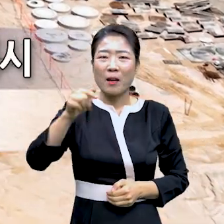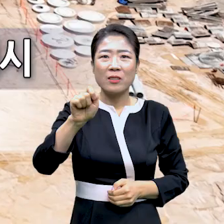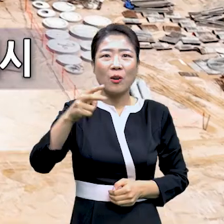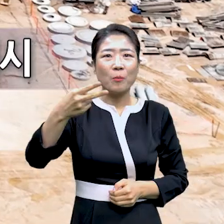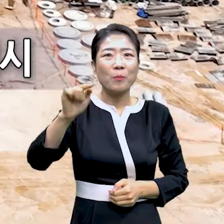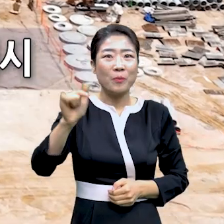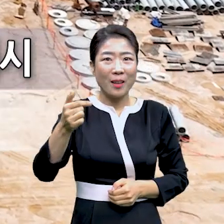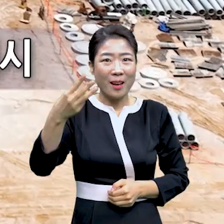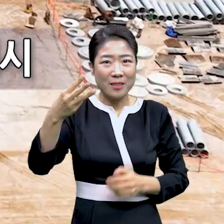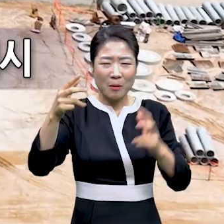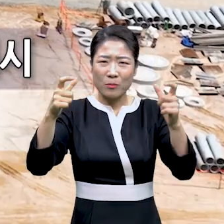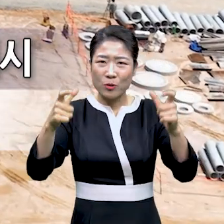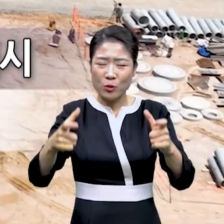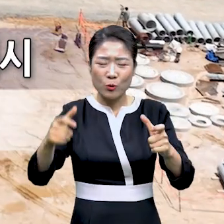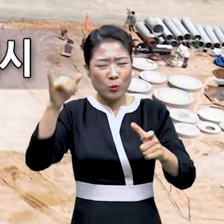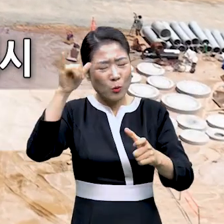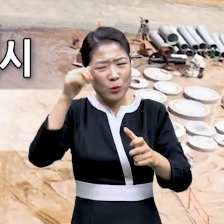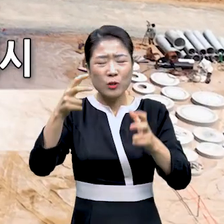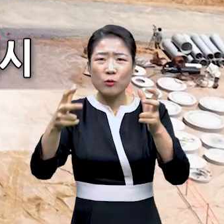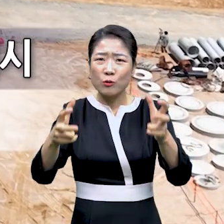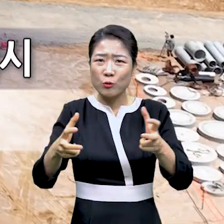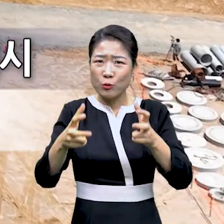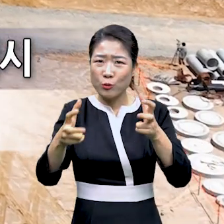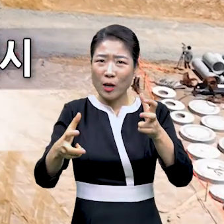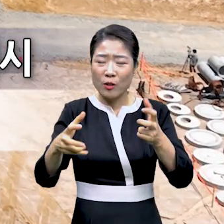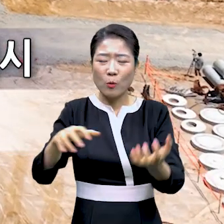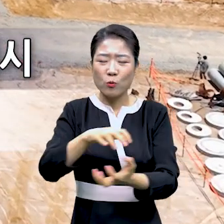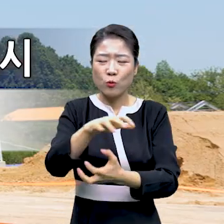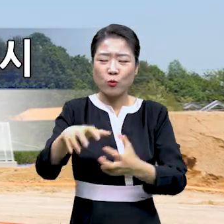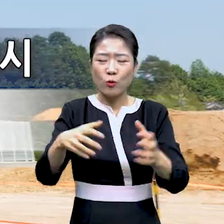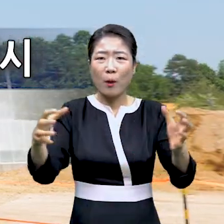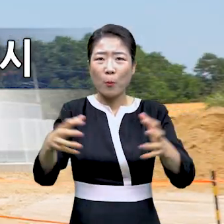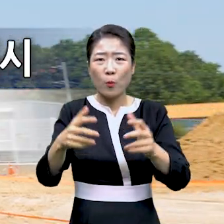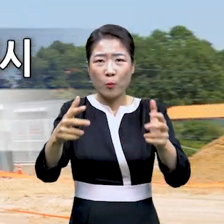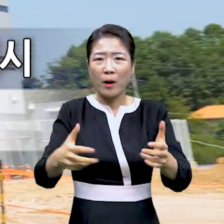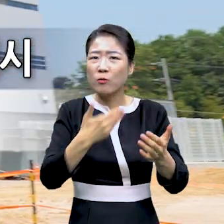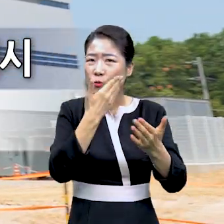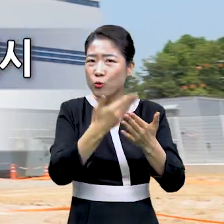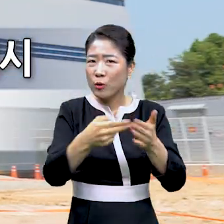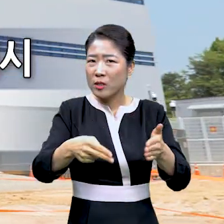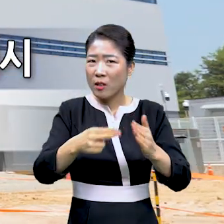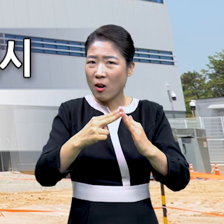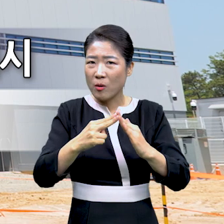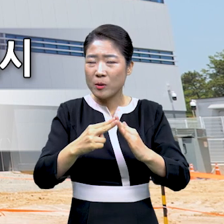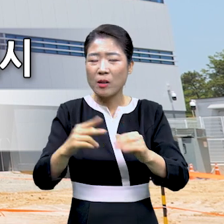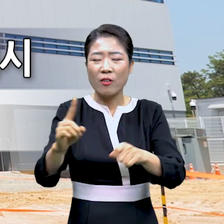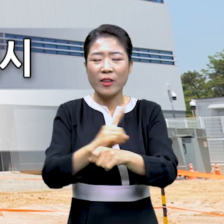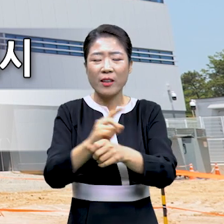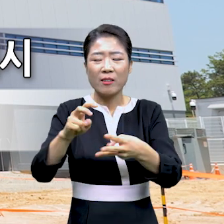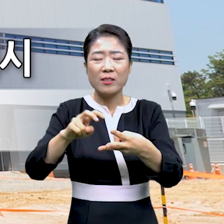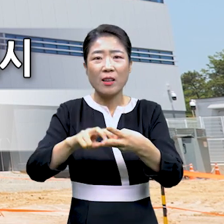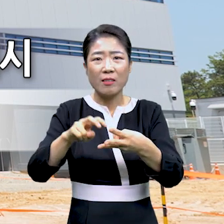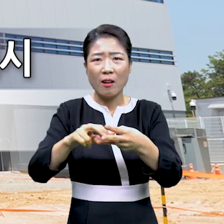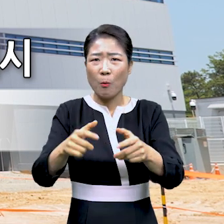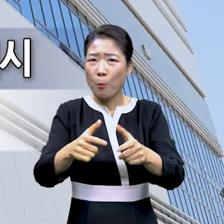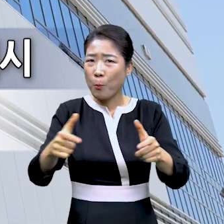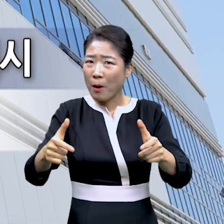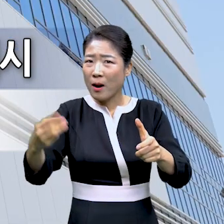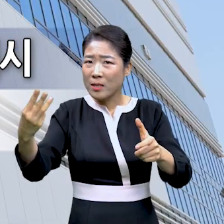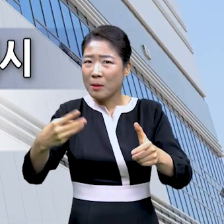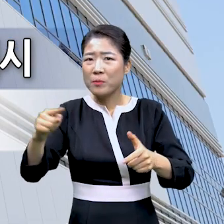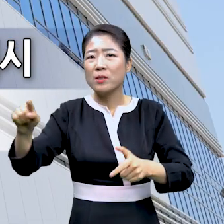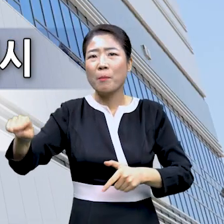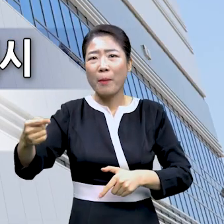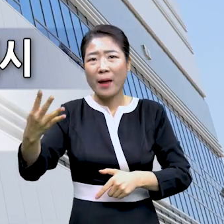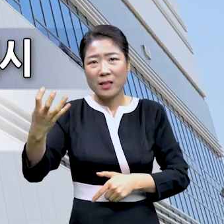3지구 인공지능 중심 산업융합 집적 단지의 핵심 시설인 국가 인공지능 데이터 센터는 연면적